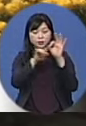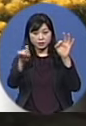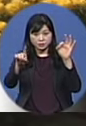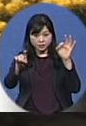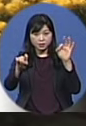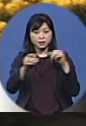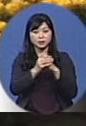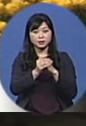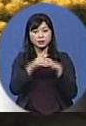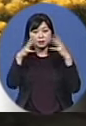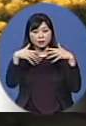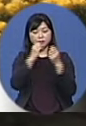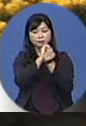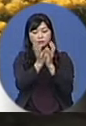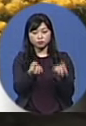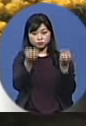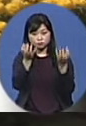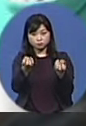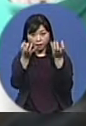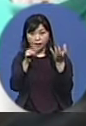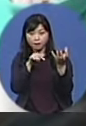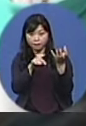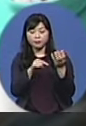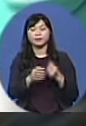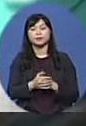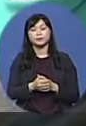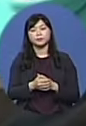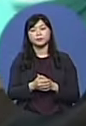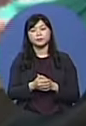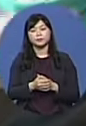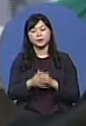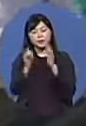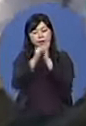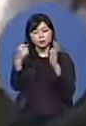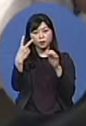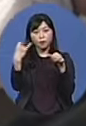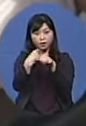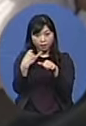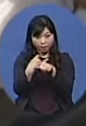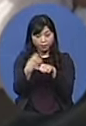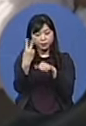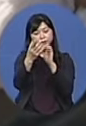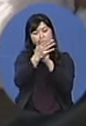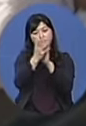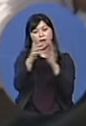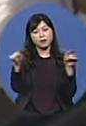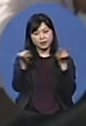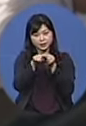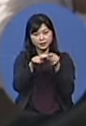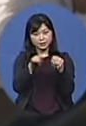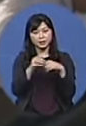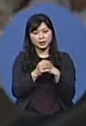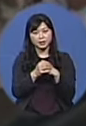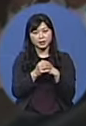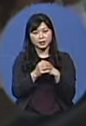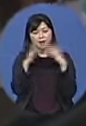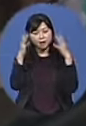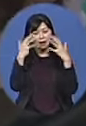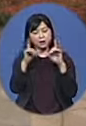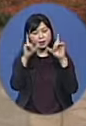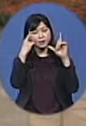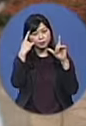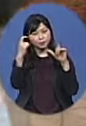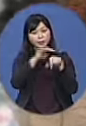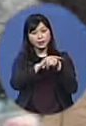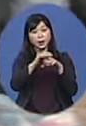11일까지 이어지는 2015 가을꽃축제. 가족과 연인, 친구와 함께 잊지 못할 가을날의 추억을